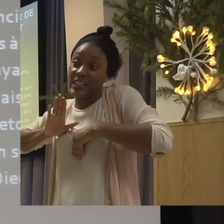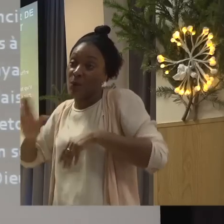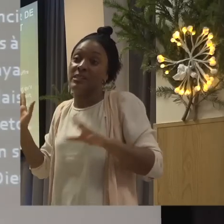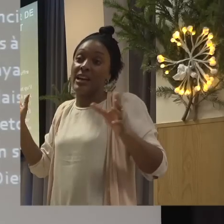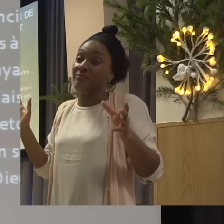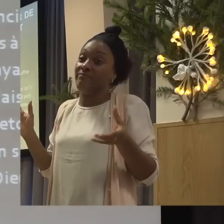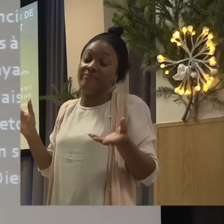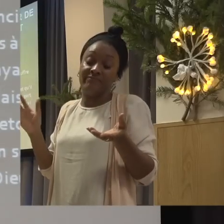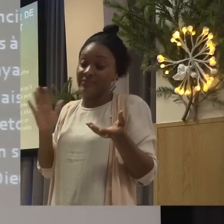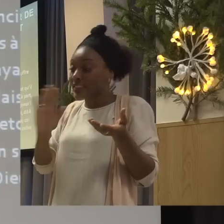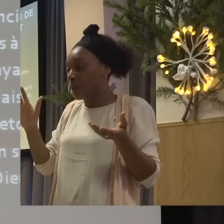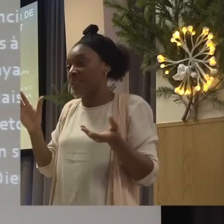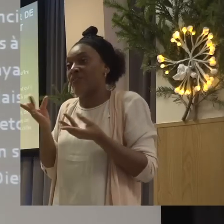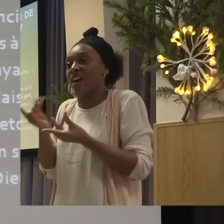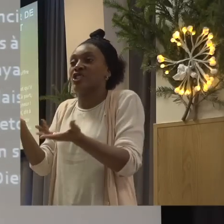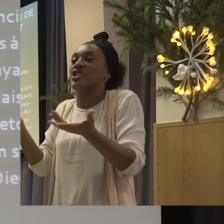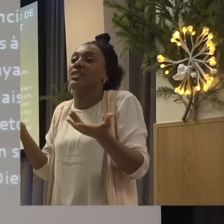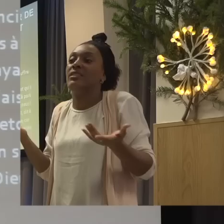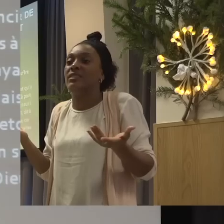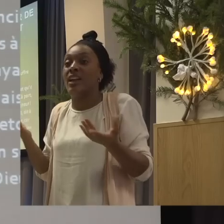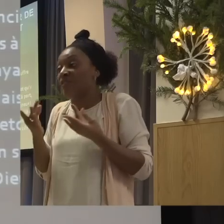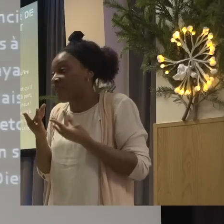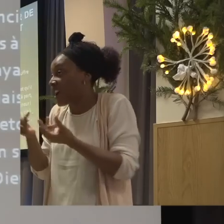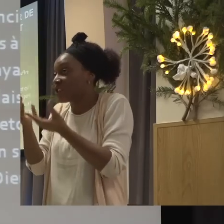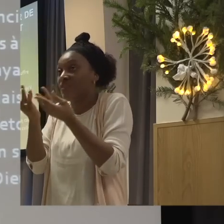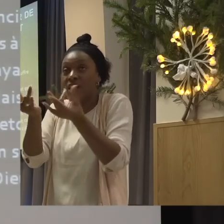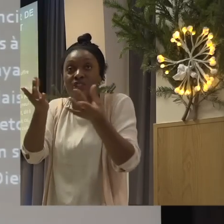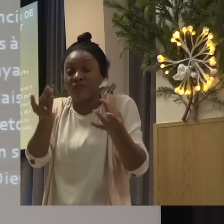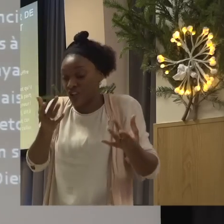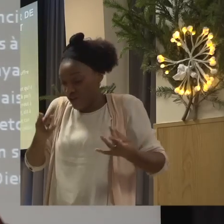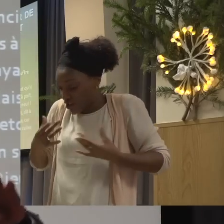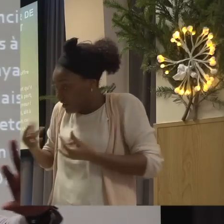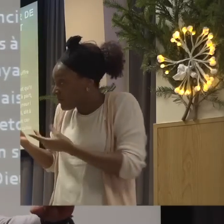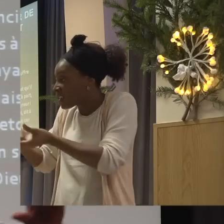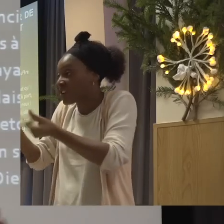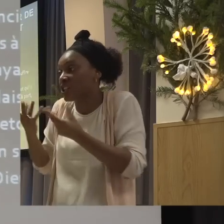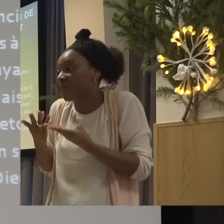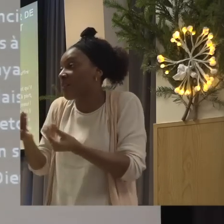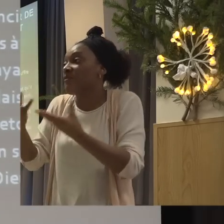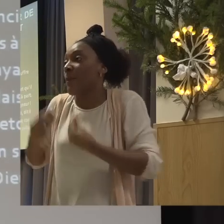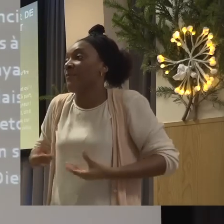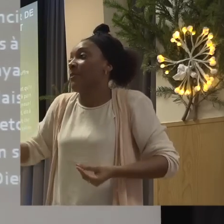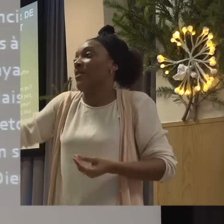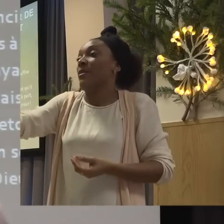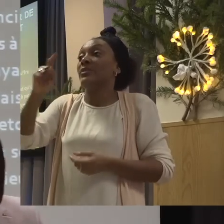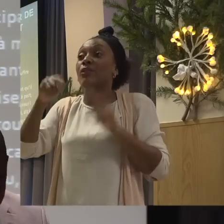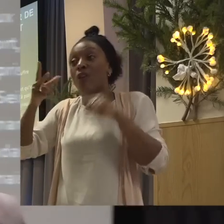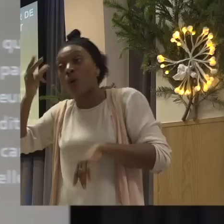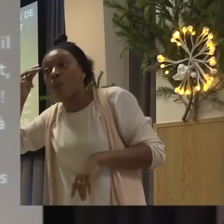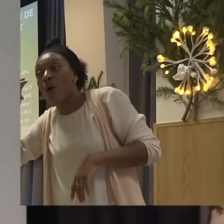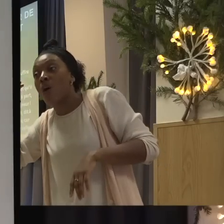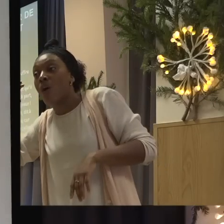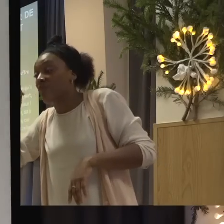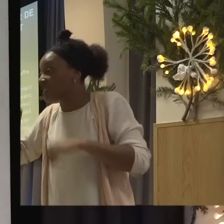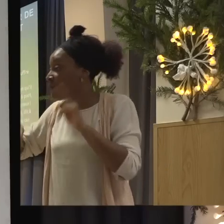partie de la fragilité qui se rattache à chaque être humain. Il y a des moments où on nous comprend, il y a des moments où on ne nous comprend pas. Même